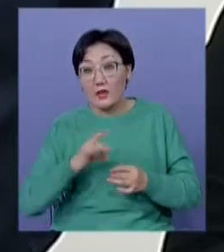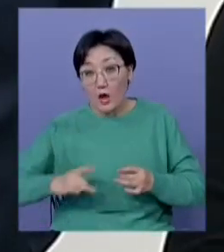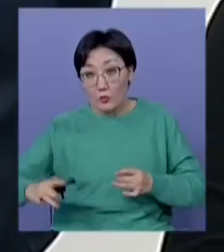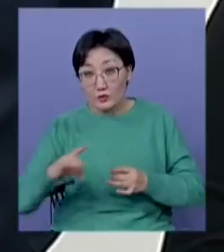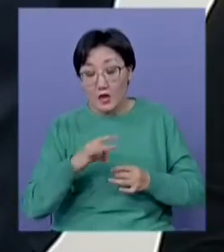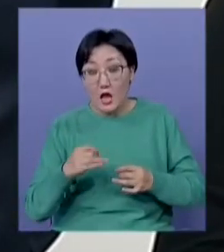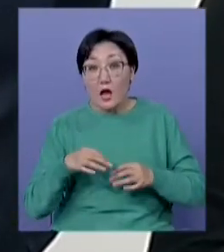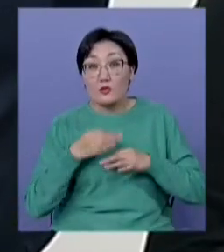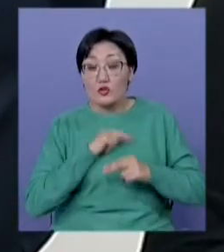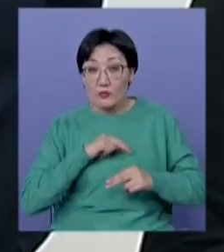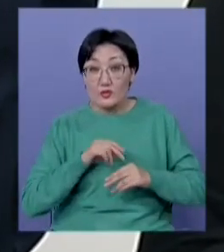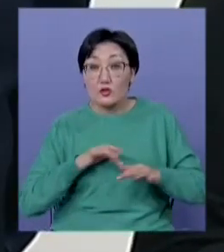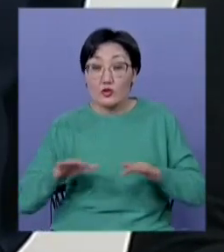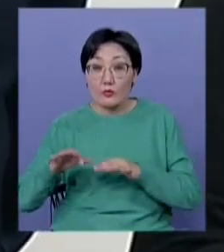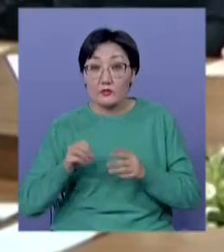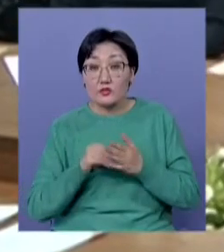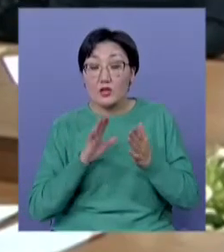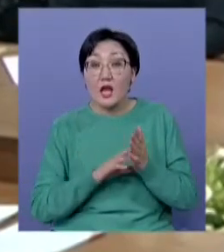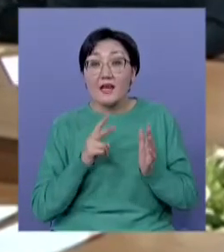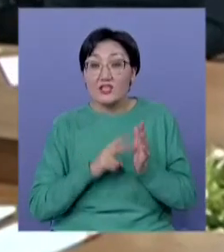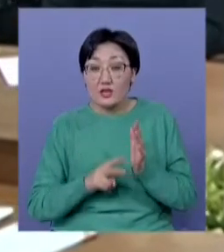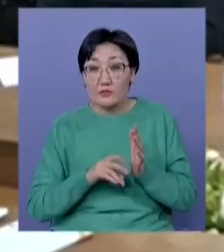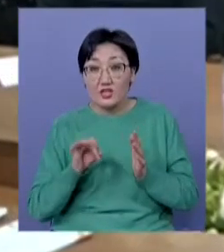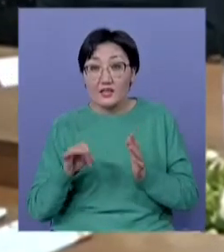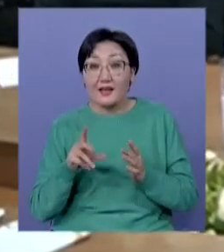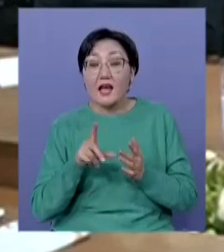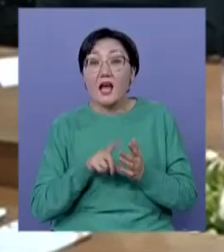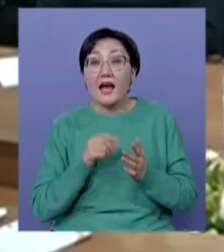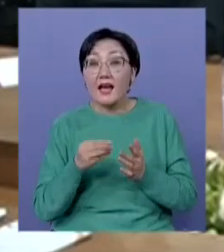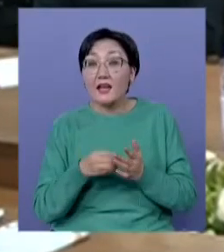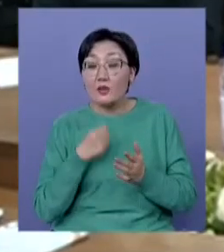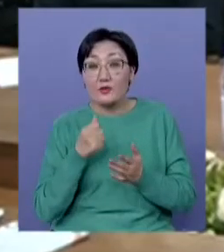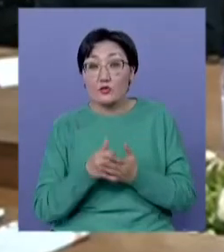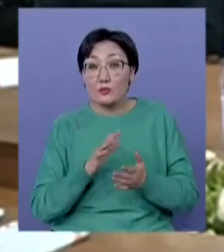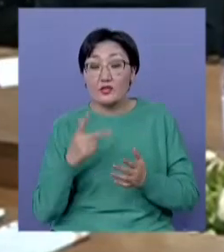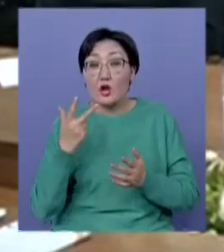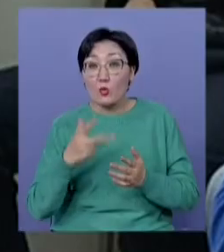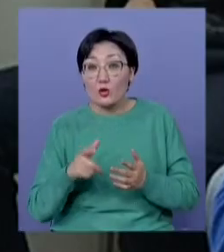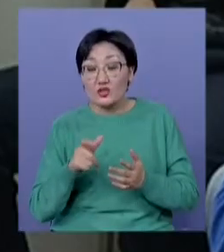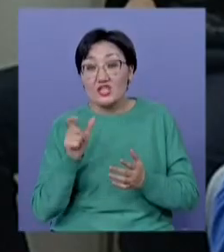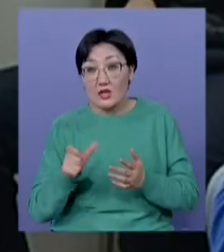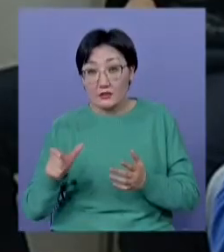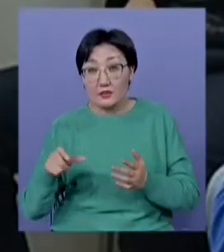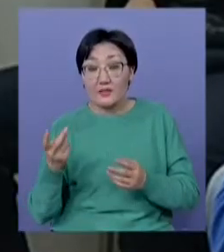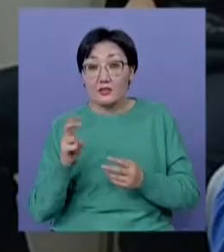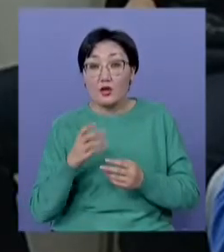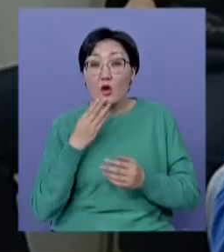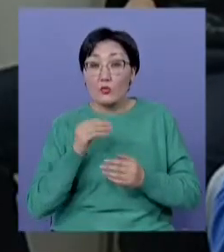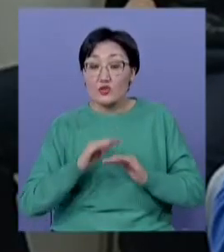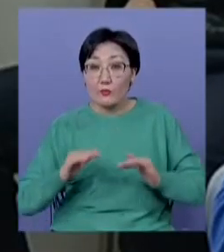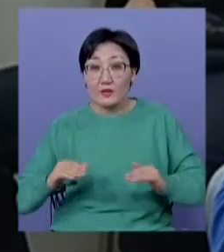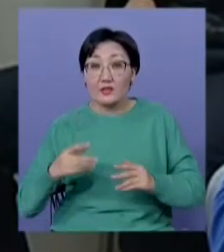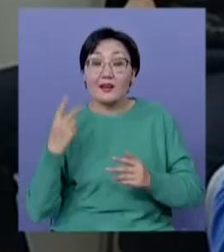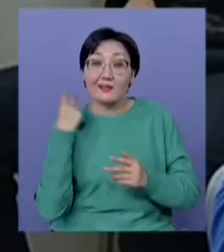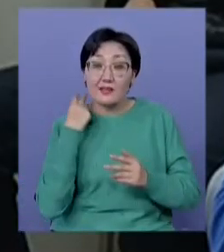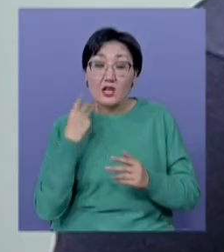өткен жәрменкеге пробация есебінде тұрған 70 және алимент төлемей жүрген 30 шақты адам келді. Олардың өз балалары алдындағы